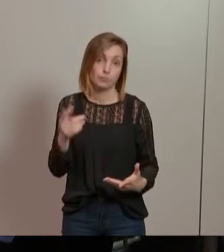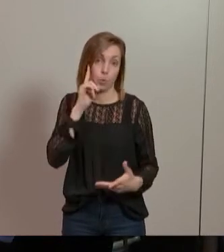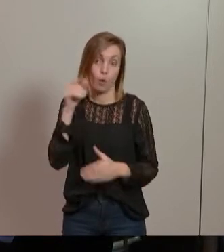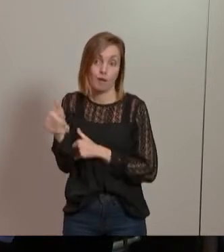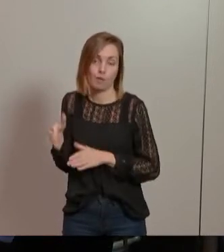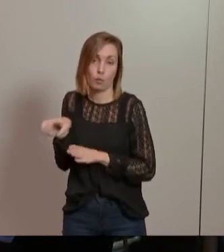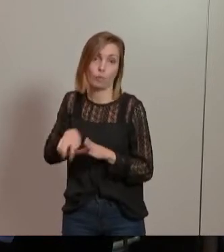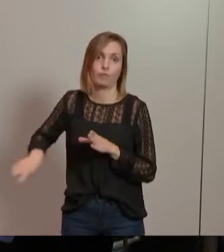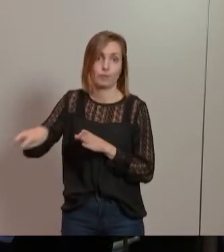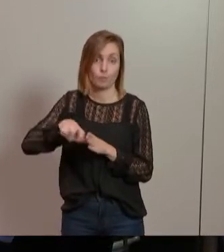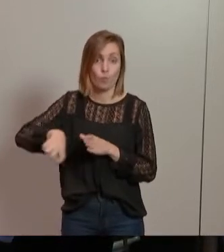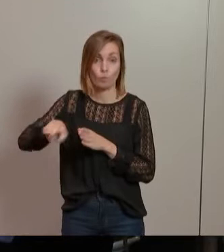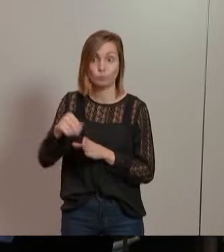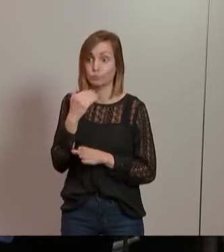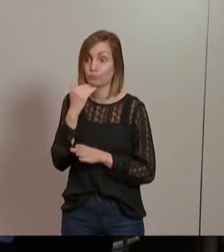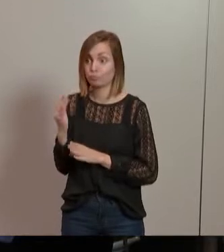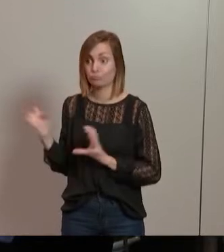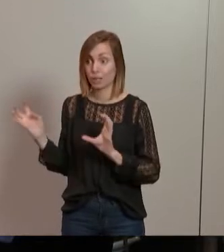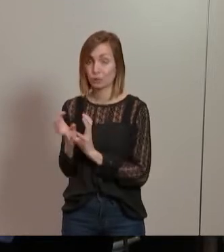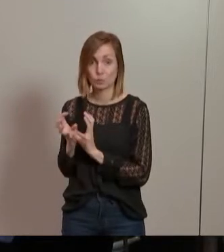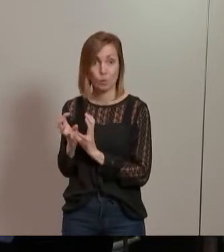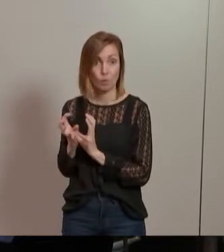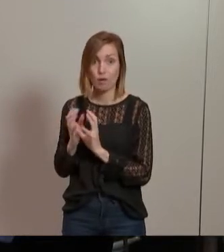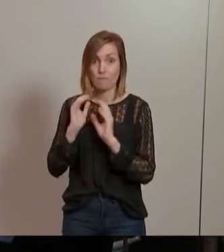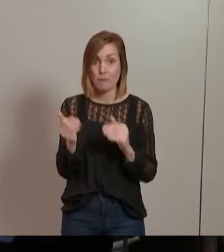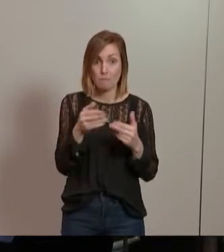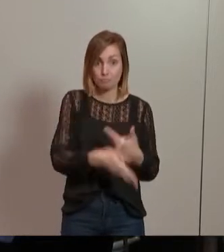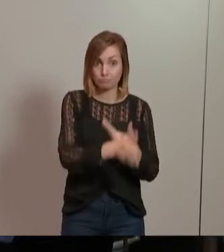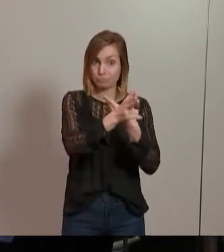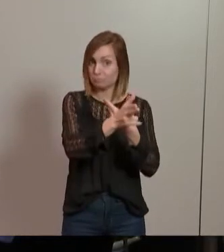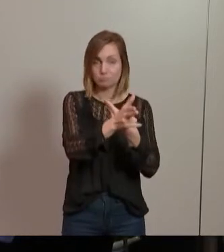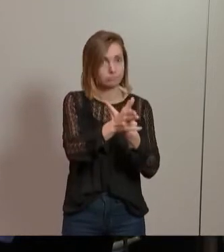confinement, pas de réunion, même pas en visio.